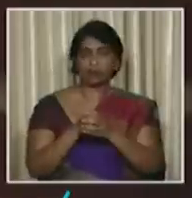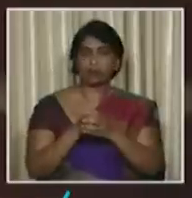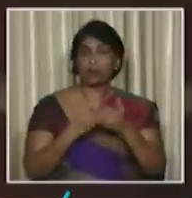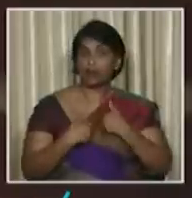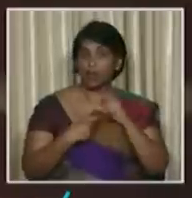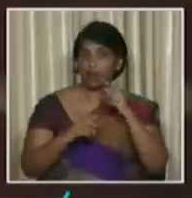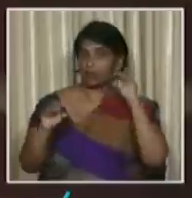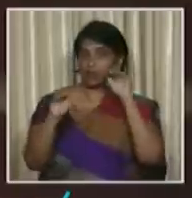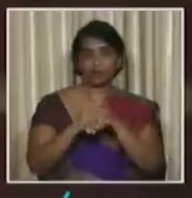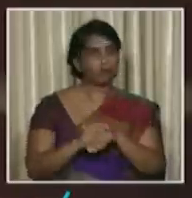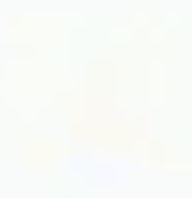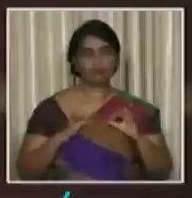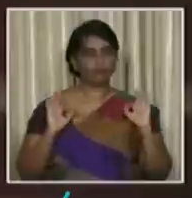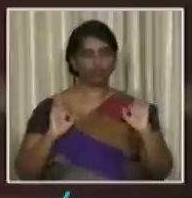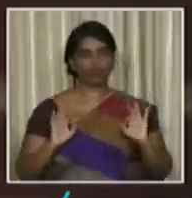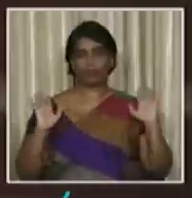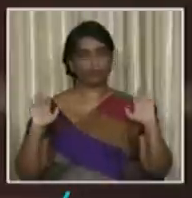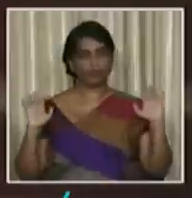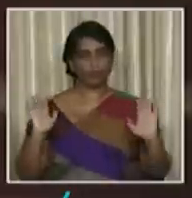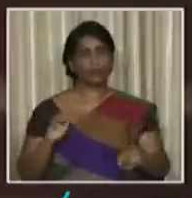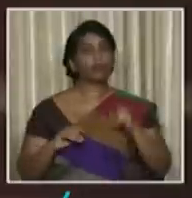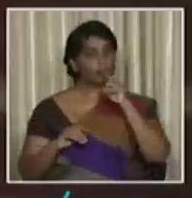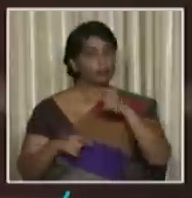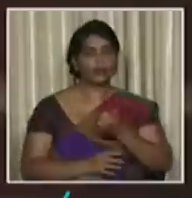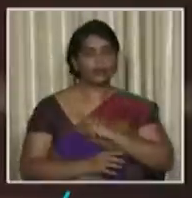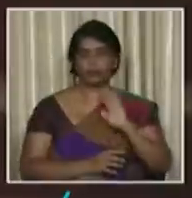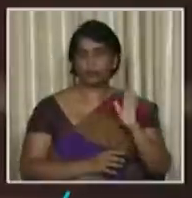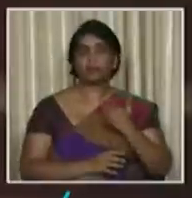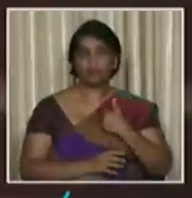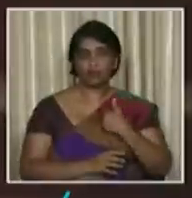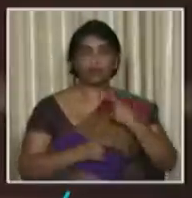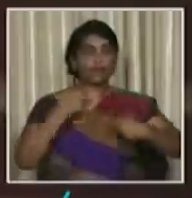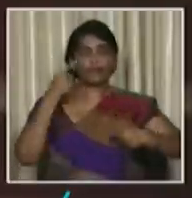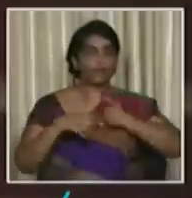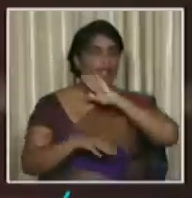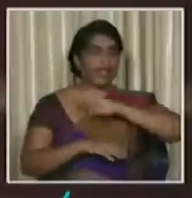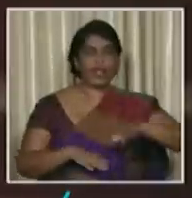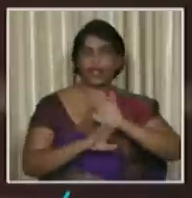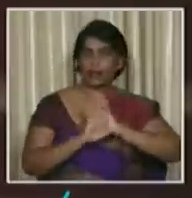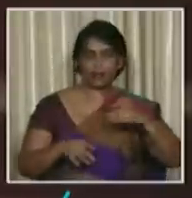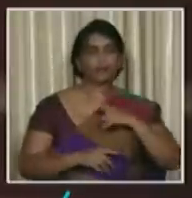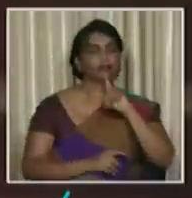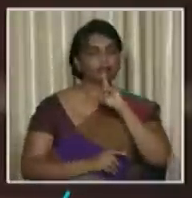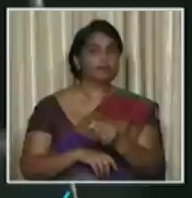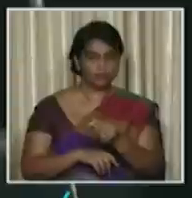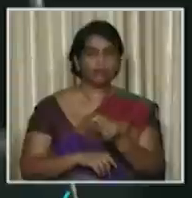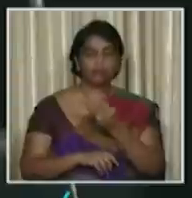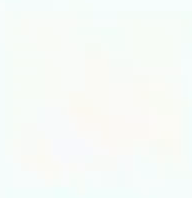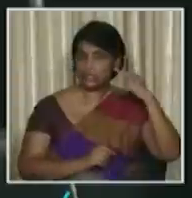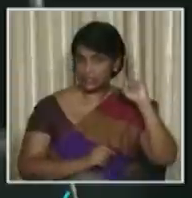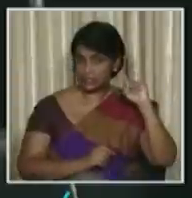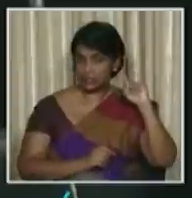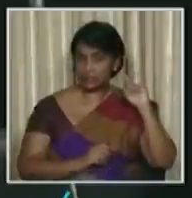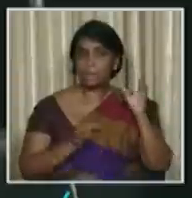මගේ නම ඇතුල් කරගන්න මම සූදානම් නෑ. ඒක නිසා ඔබතුමා විවාදයක් තියෙනවා නම් මම මේ විවාදෙට සහභාගි වෙන්නේ නෑ කියලා ඔබතුමාට ගෞරවයෙන් ප්‍රකාශ කරමි. මේක